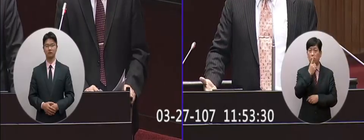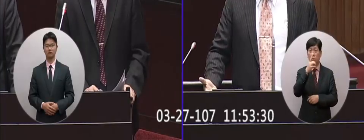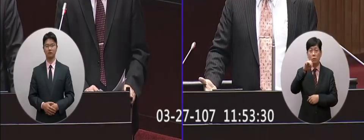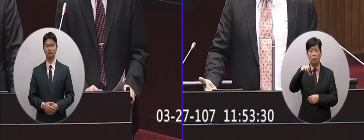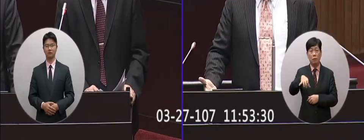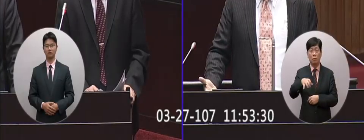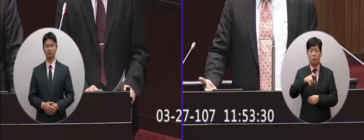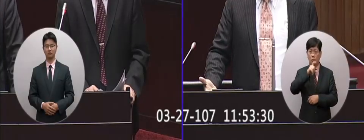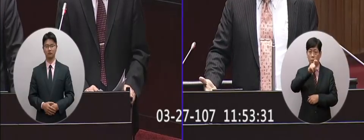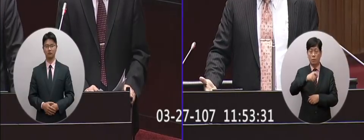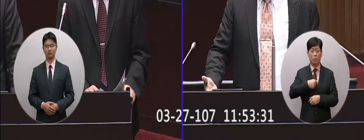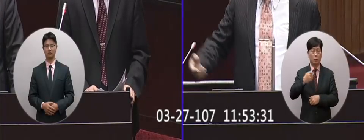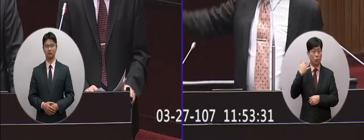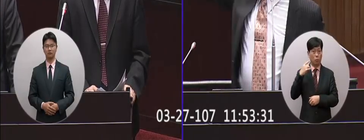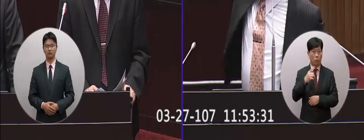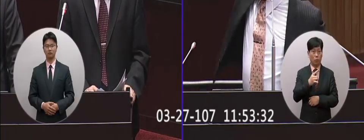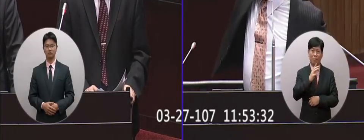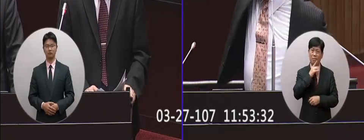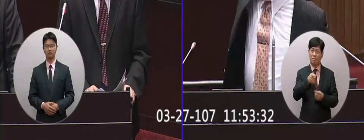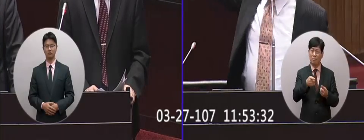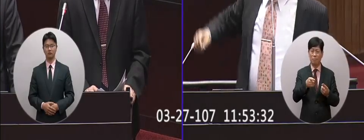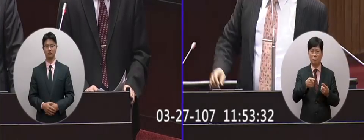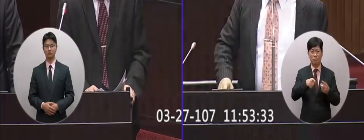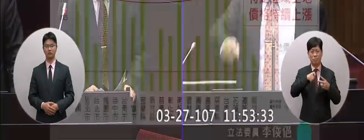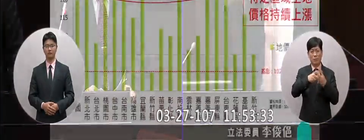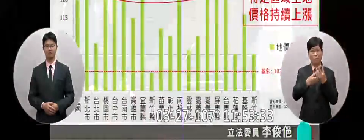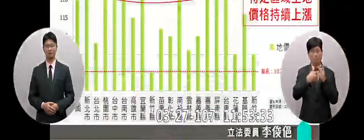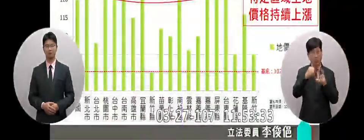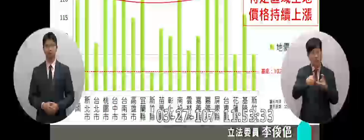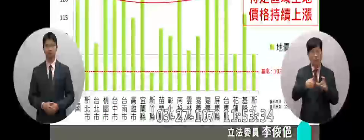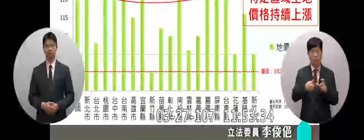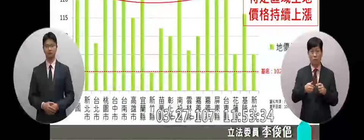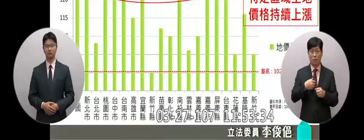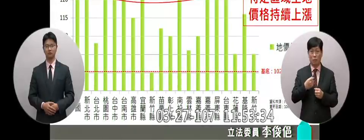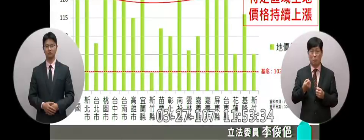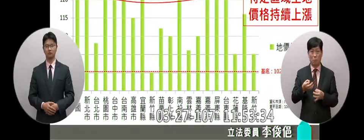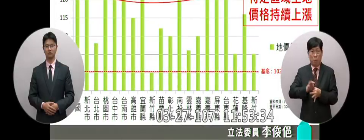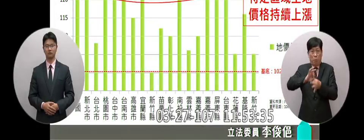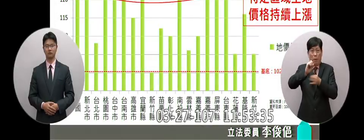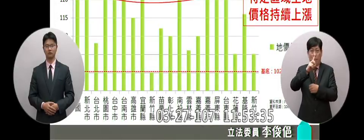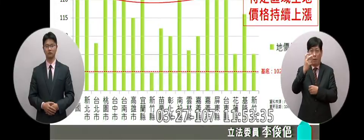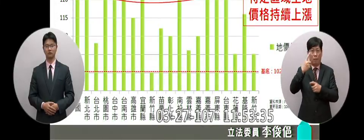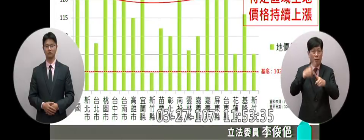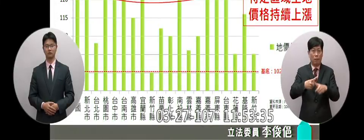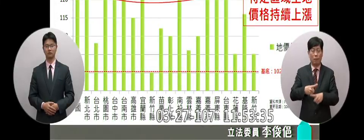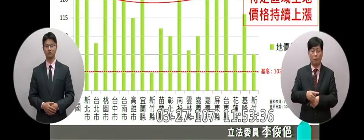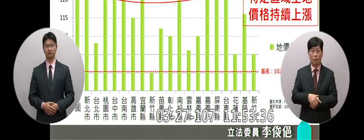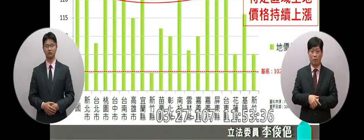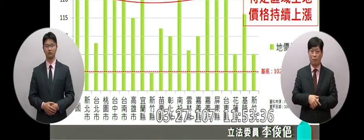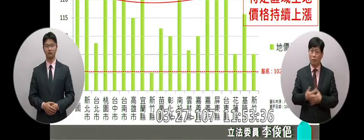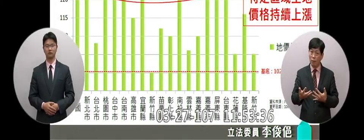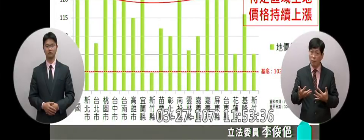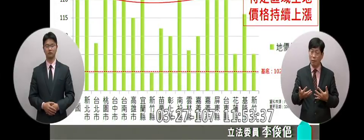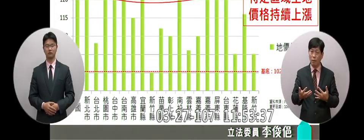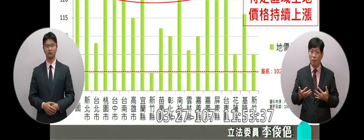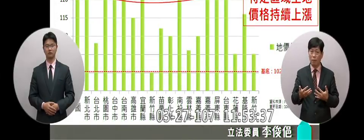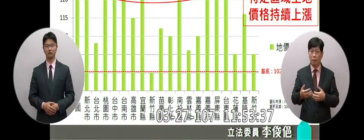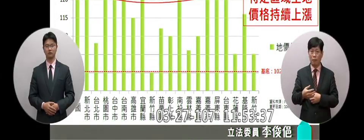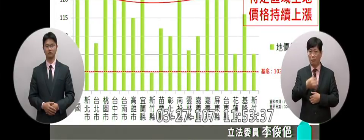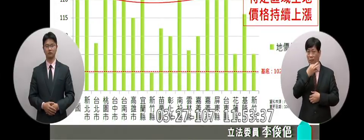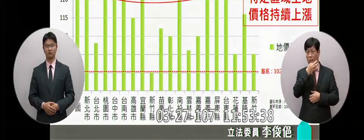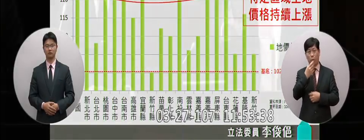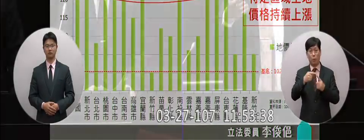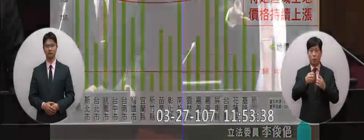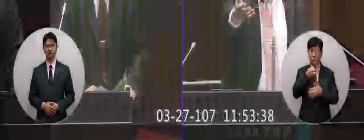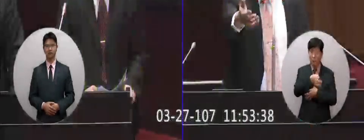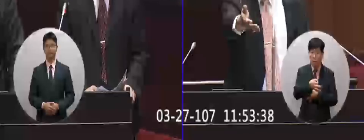地方工业区叫后湖工业区。但是我的工业区的价格起120倍嘞，起120倍嘞，啊，愈惊啊愈